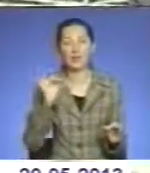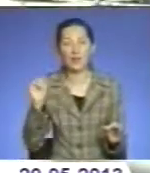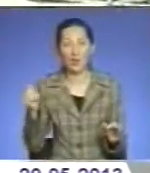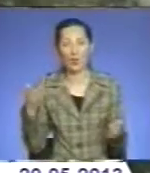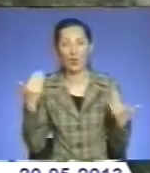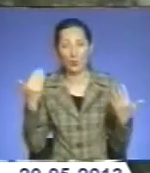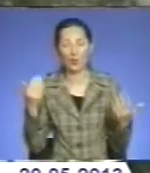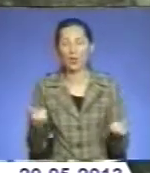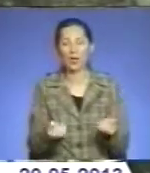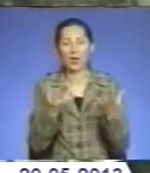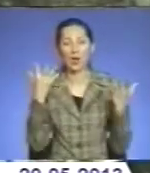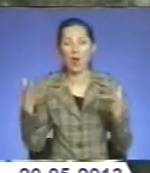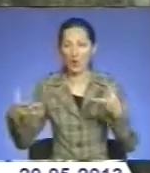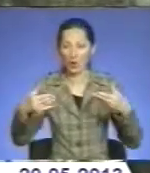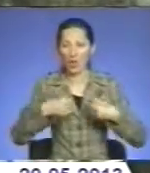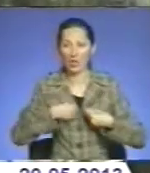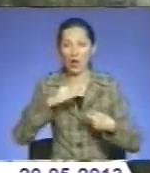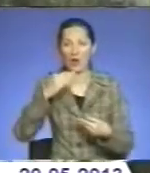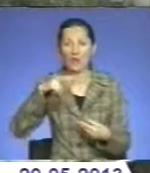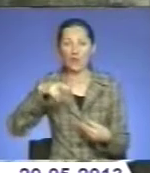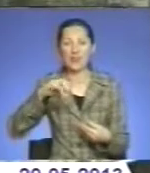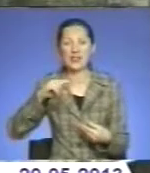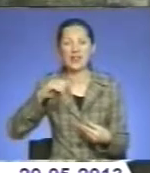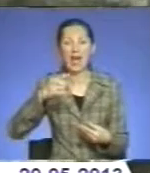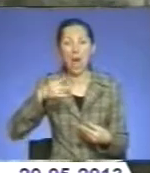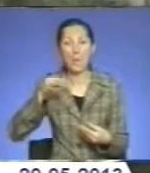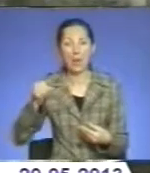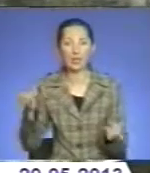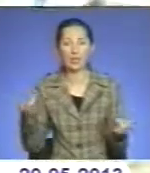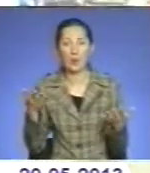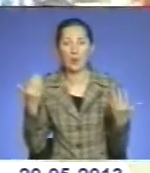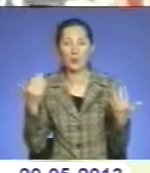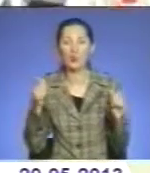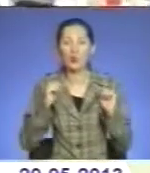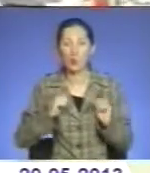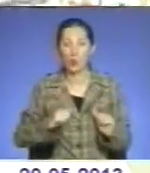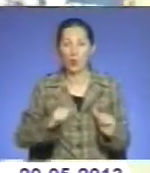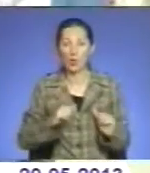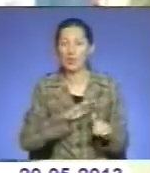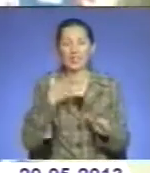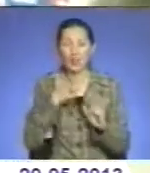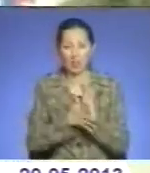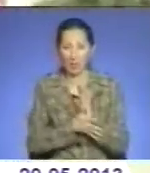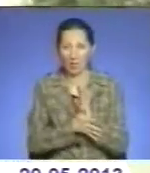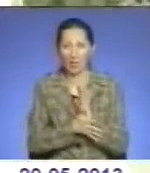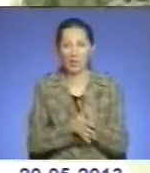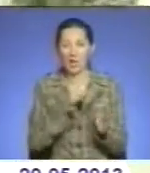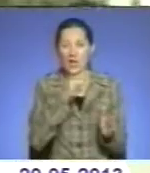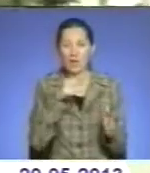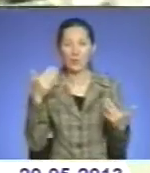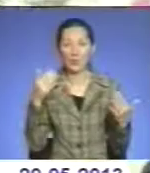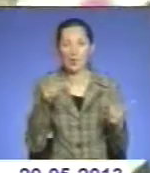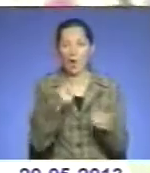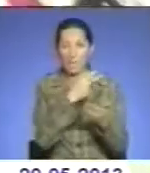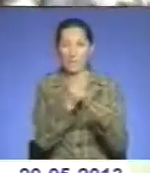флегматикам бажано відпочивати у спокої. У будь-якому разі не витрачати час відпустки на перегляд телевізора, радять психологи. Для